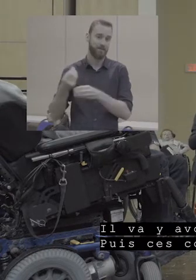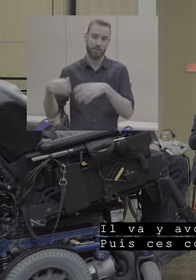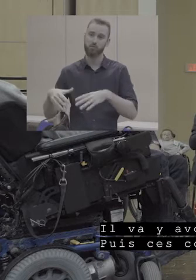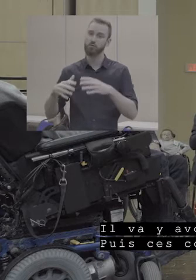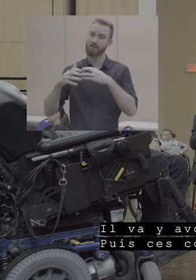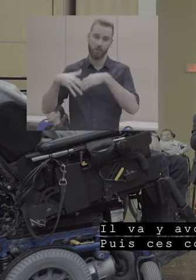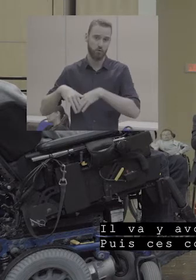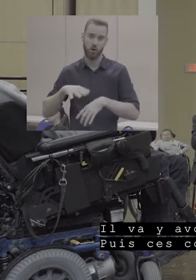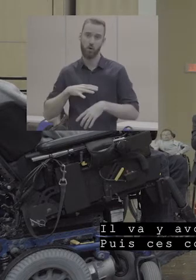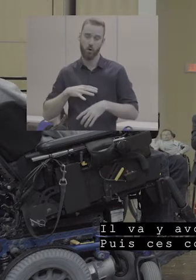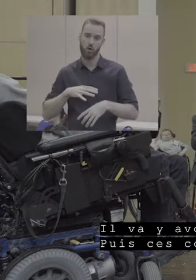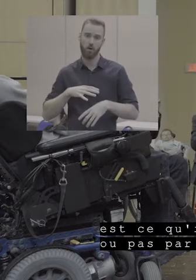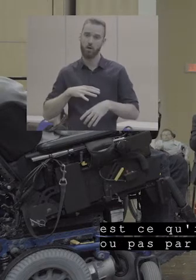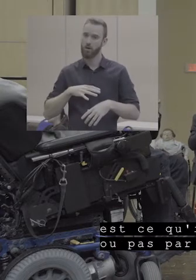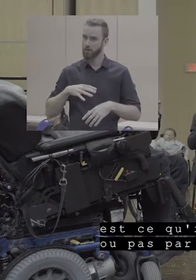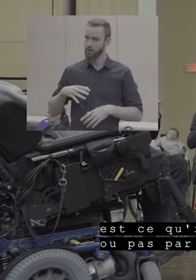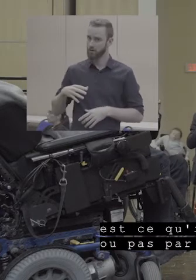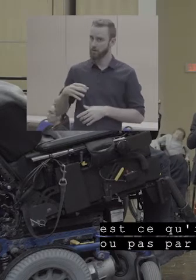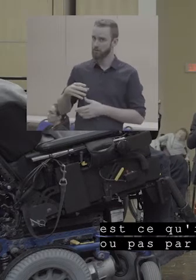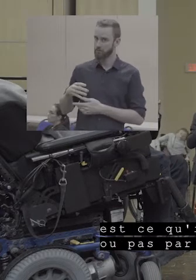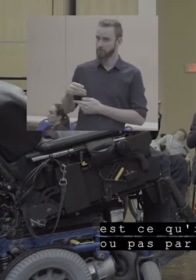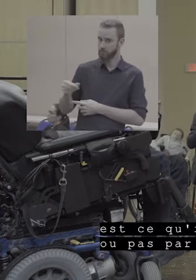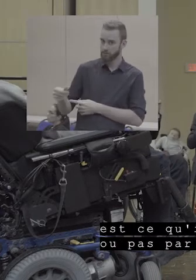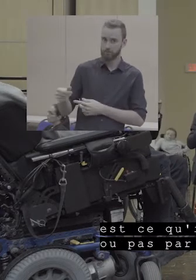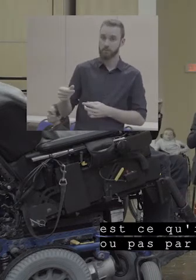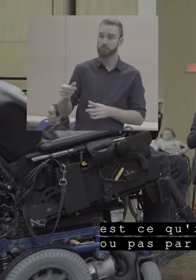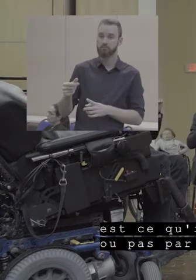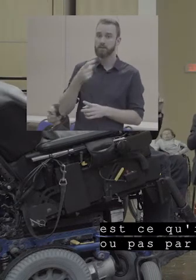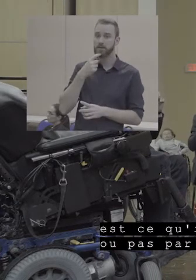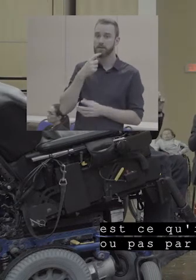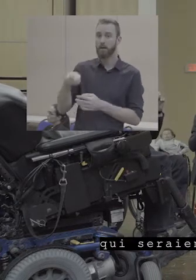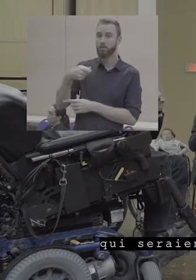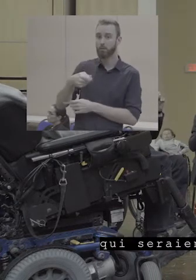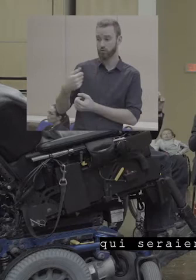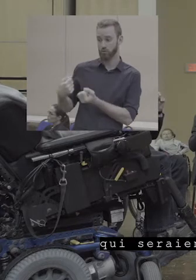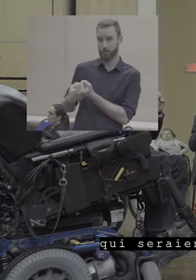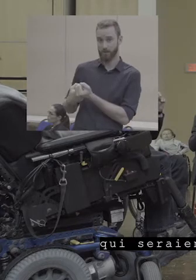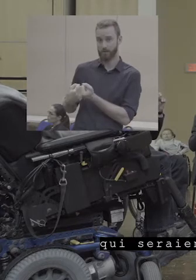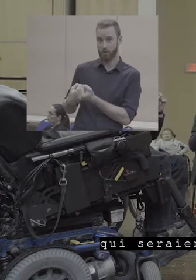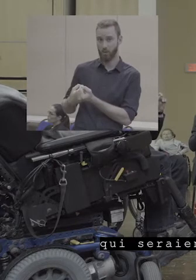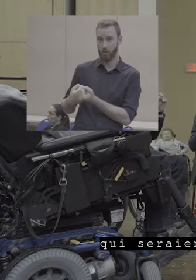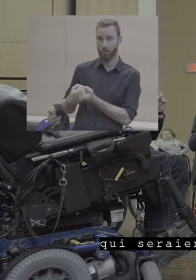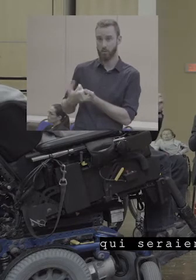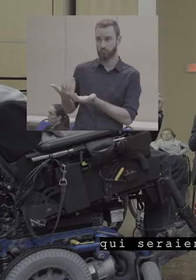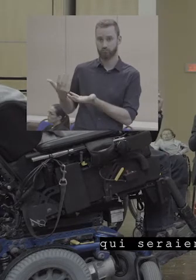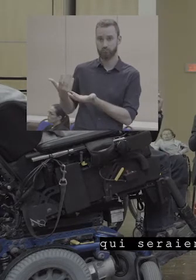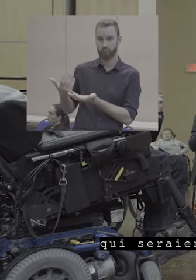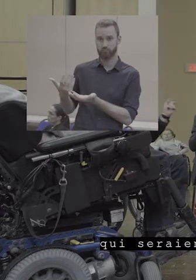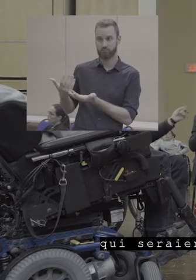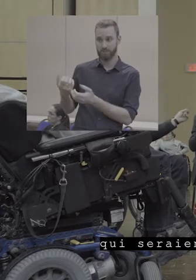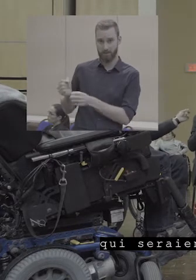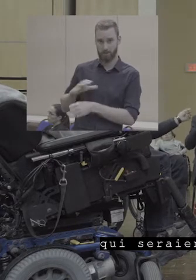la démolition. Puis ça, ces coûts-là, est-ce qu'ils vont être payés ou pas par les subventions qui vont être qui